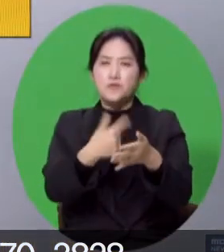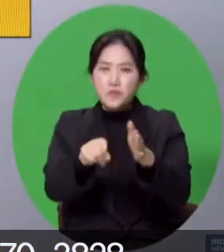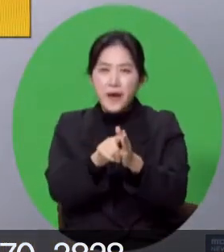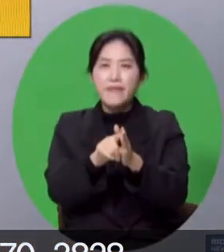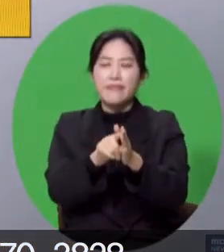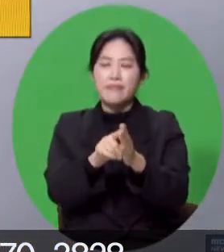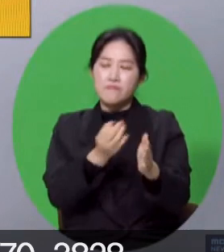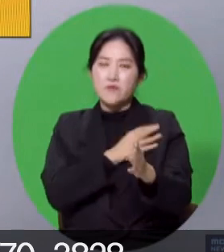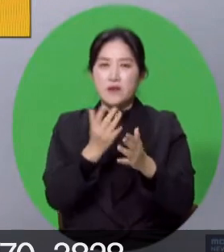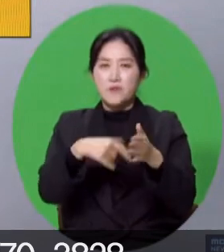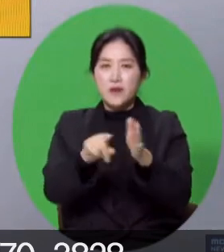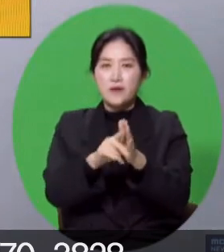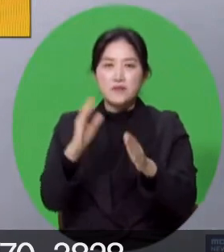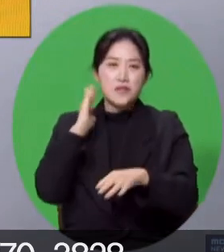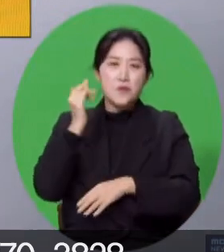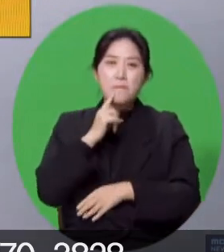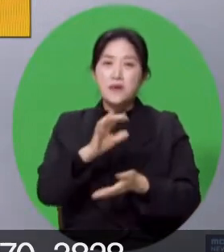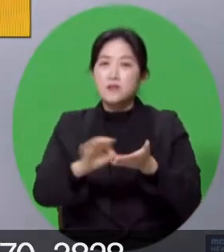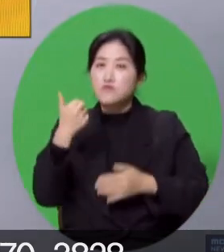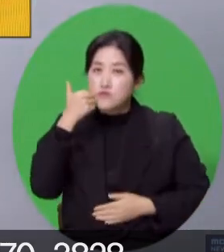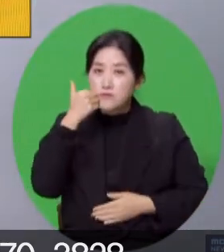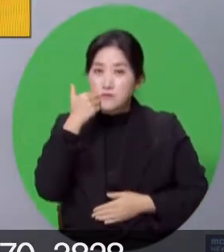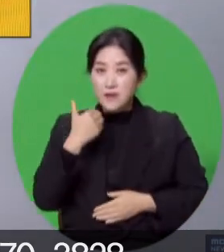아십니까? 혹시?